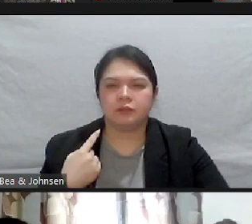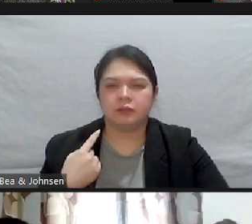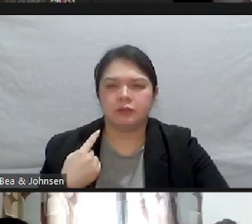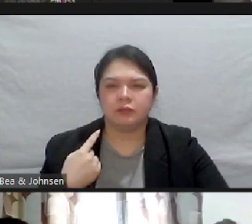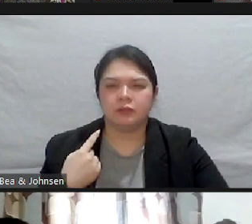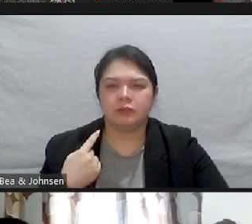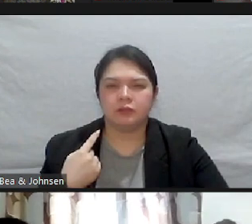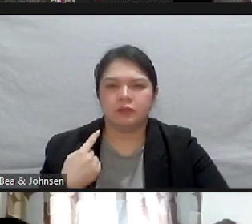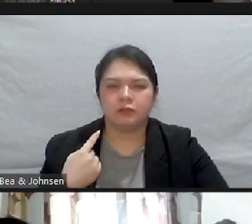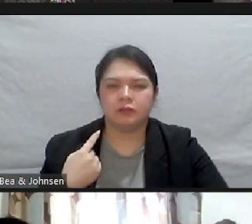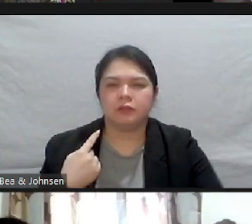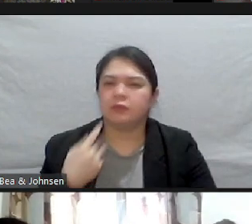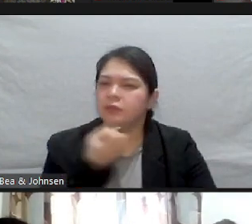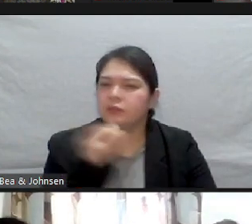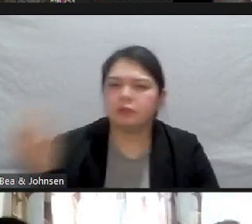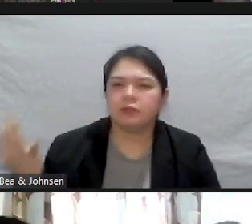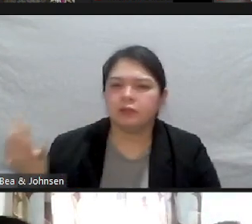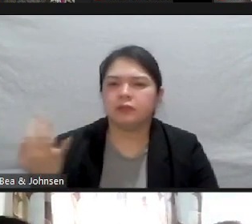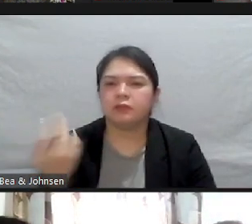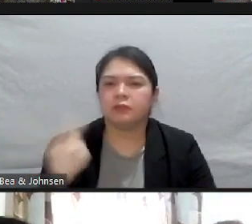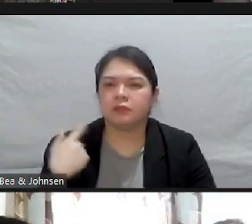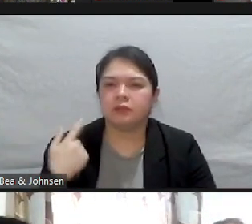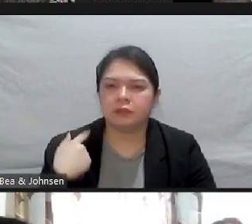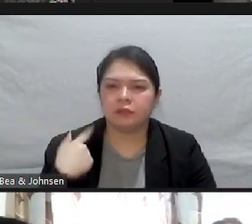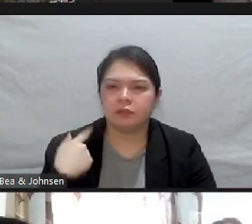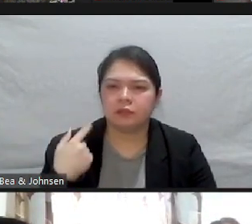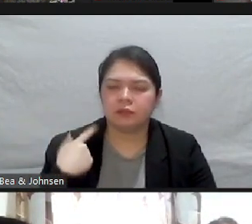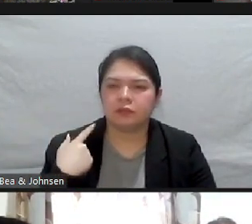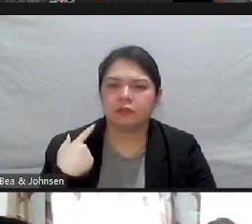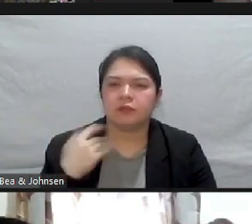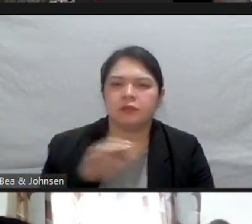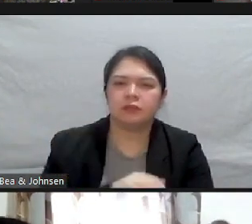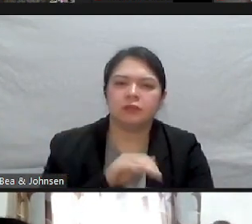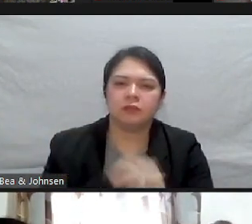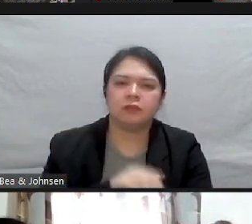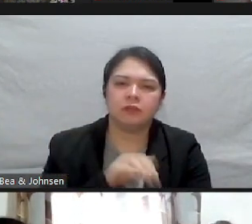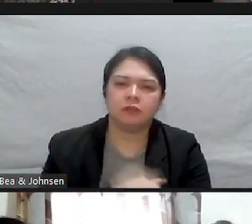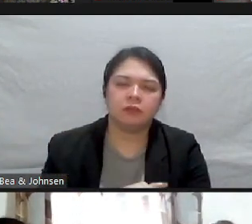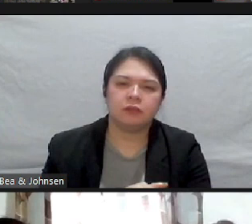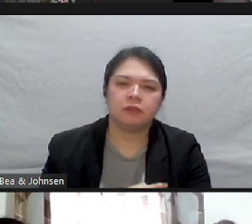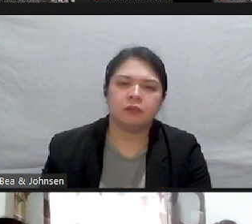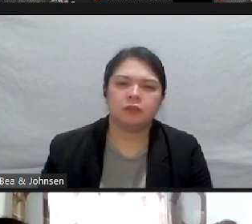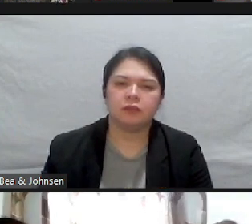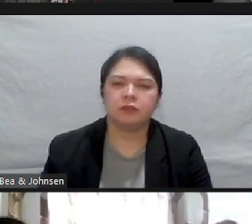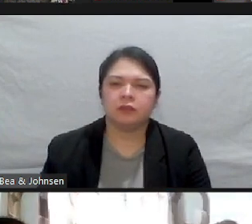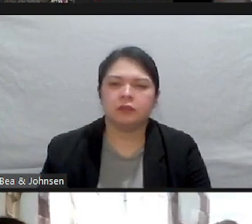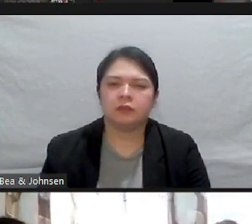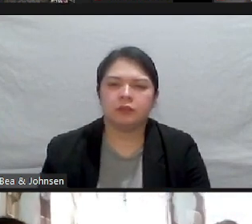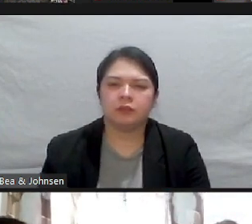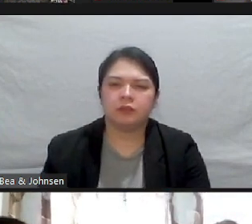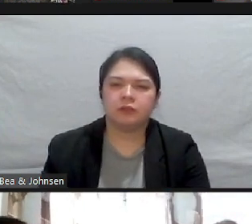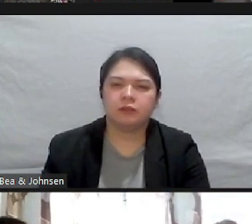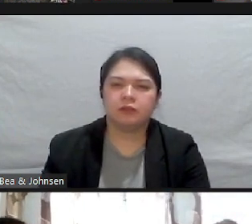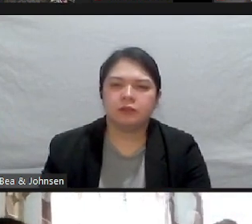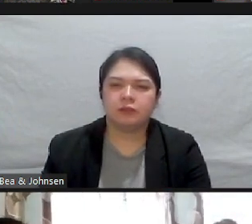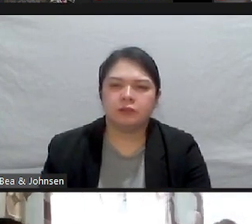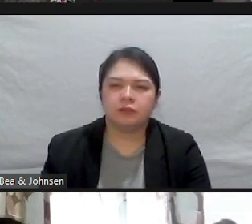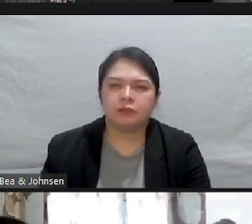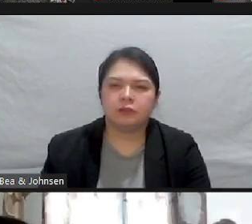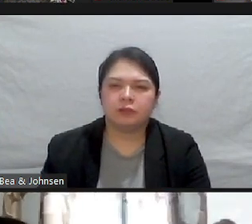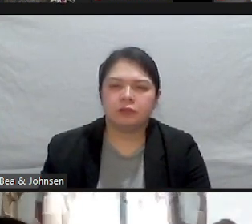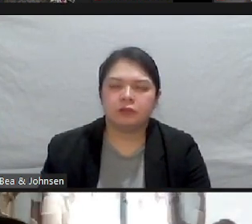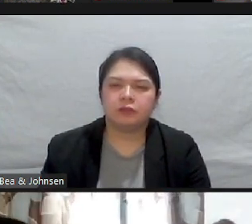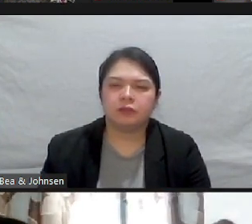yon, ilang letters, dinagdag na yung mga nasa English alphabet, no? Yung ba yung tinutukoy mo dito, Ma'am Jean? Pero,